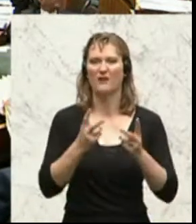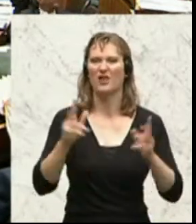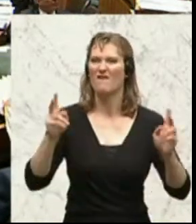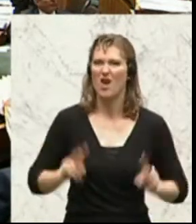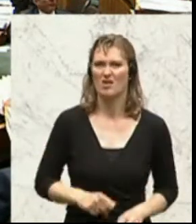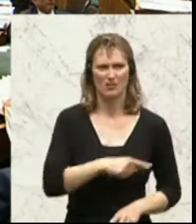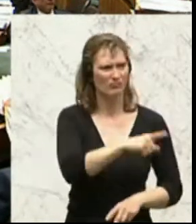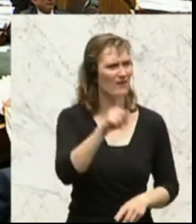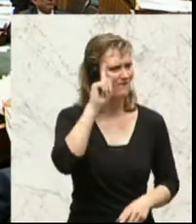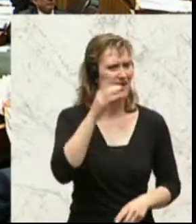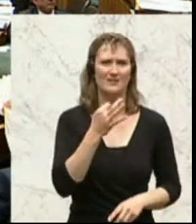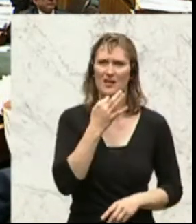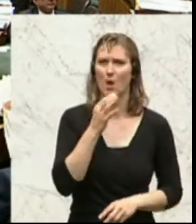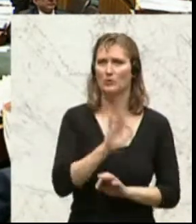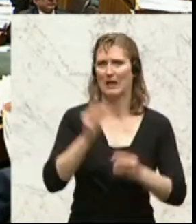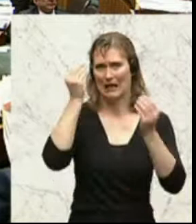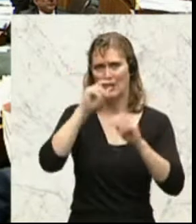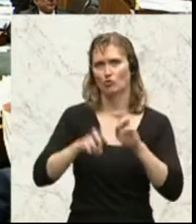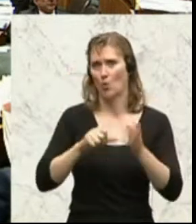geehrte Steuerzahler.